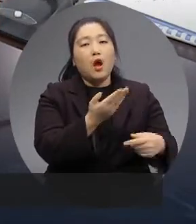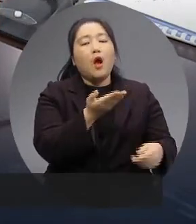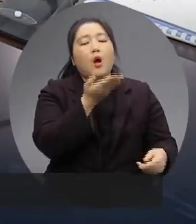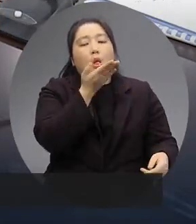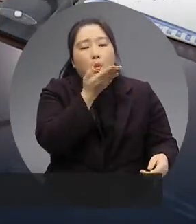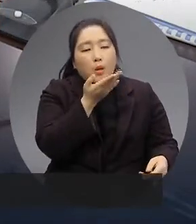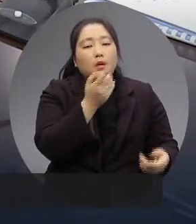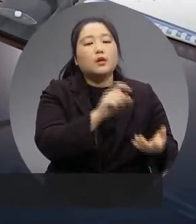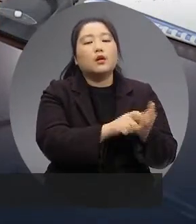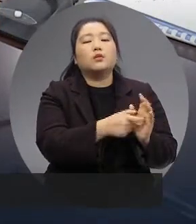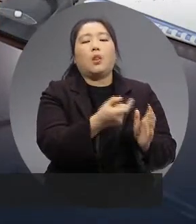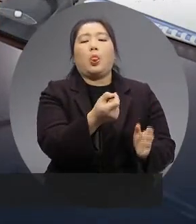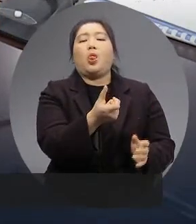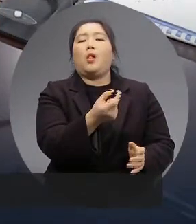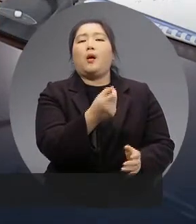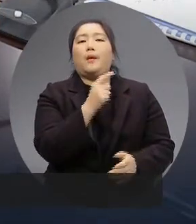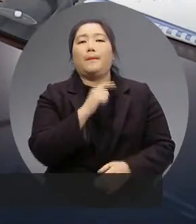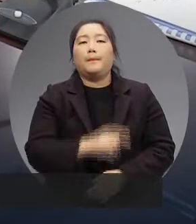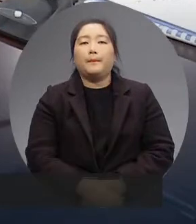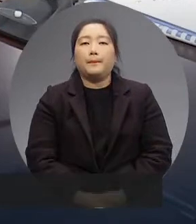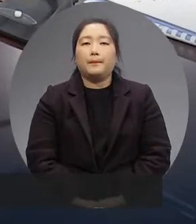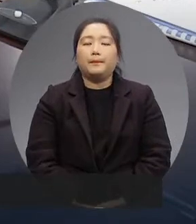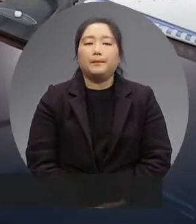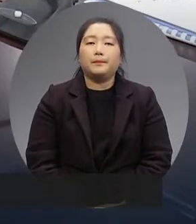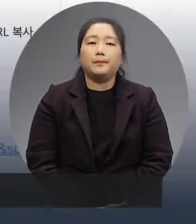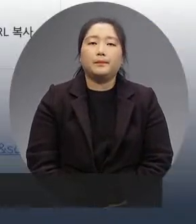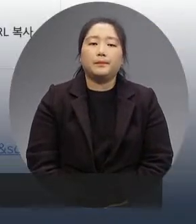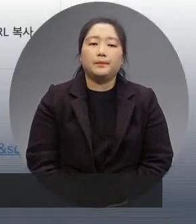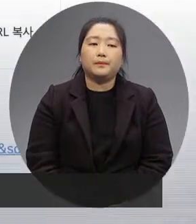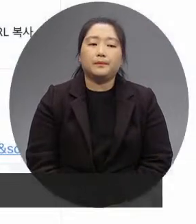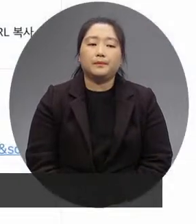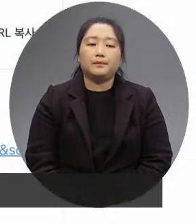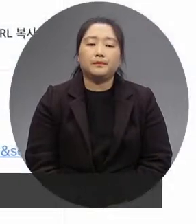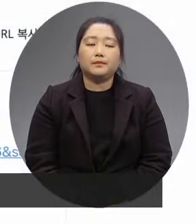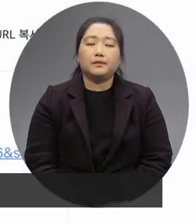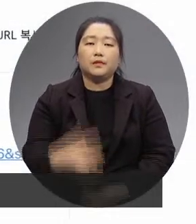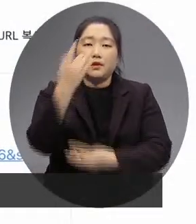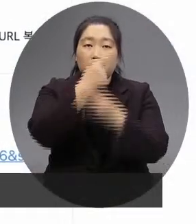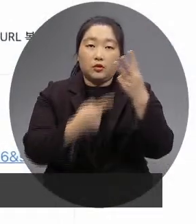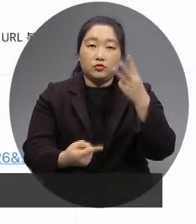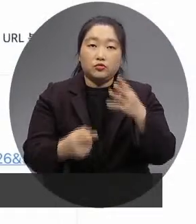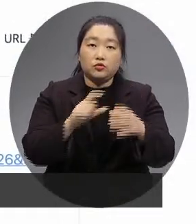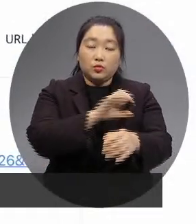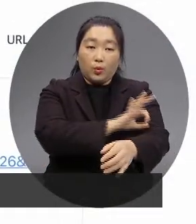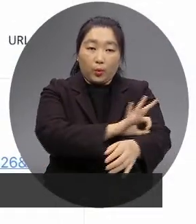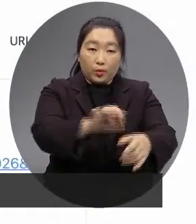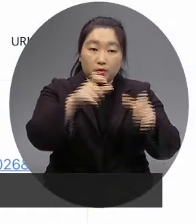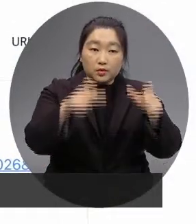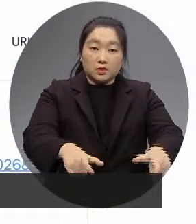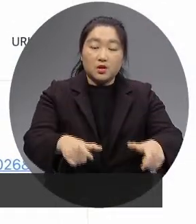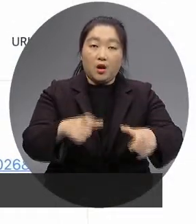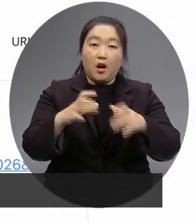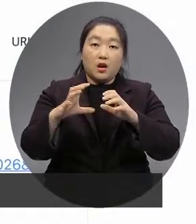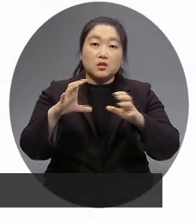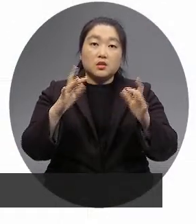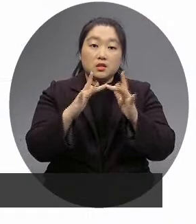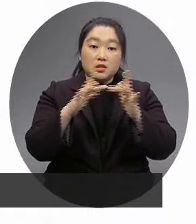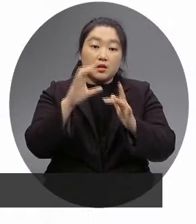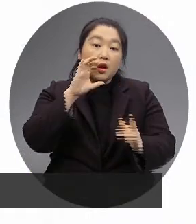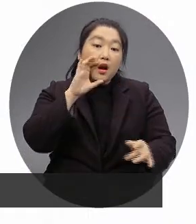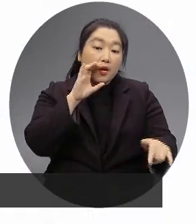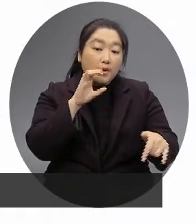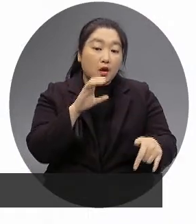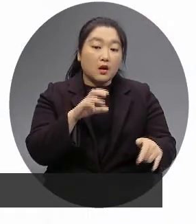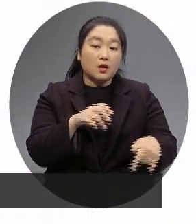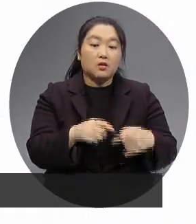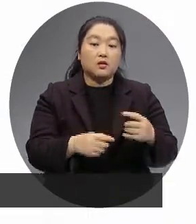그건 무시해도 좋을 정도의 규모고. 청주 오송 지역 최대 인터넷 커뮤니티에는 발언을